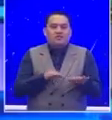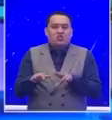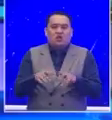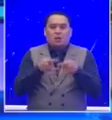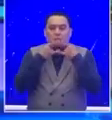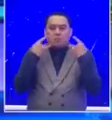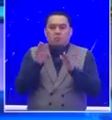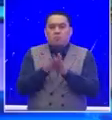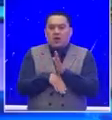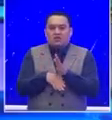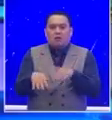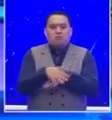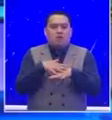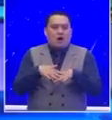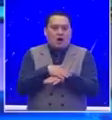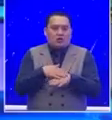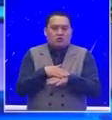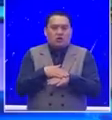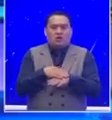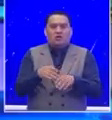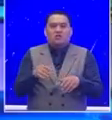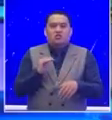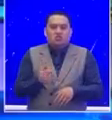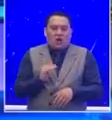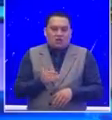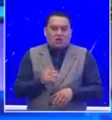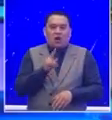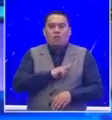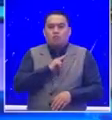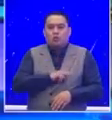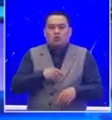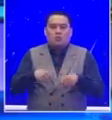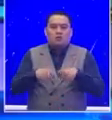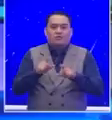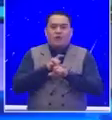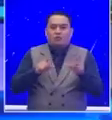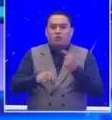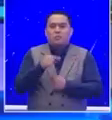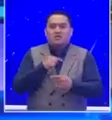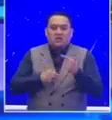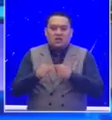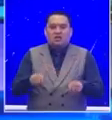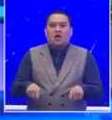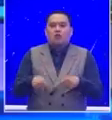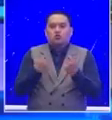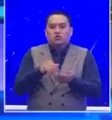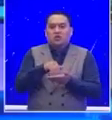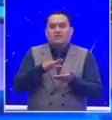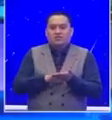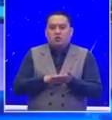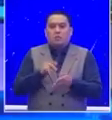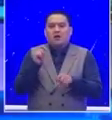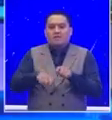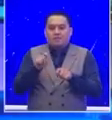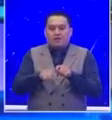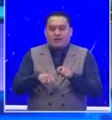масок, массовое скопление людей, извоз частными лицами, а также работа непродовольственных объектов бизнеса. Такие правонарушения